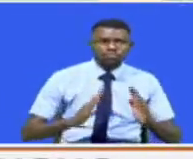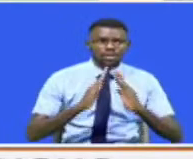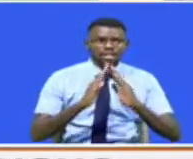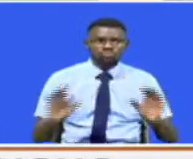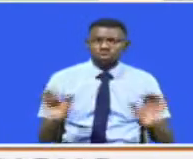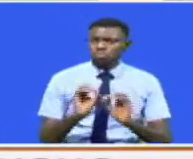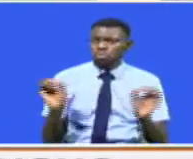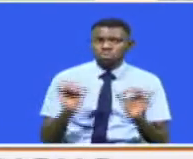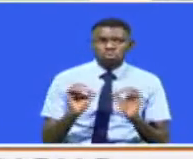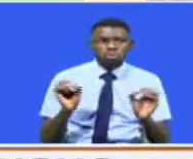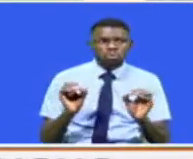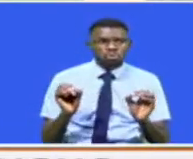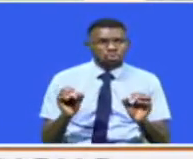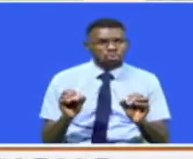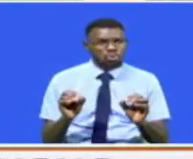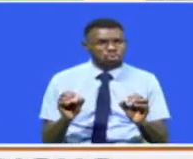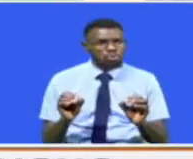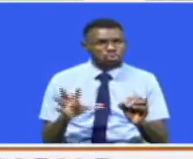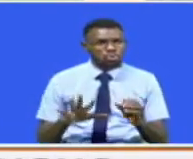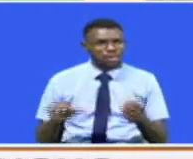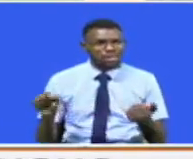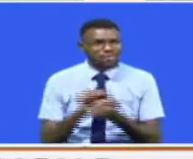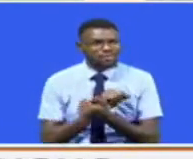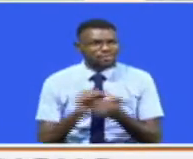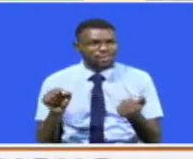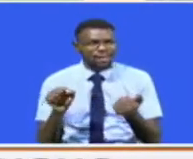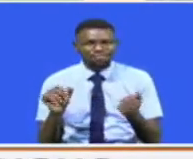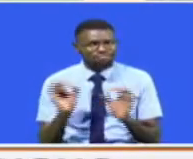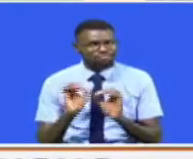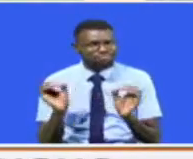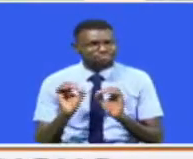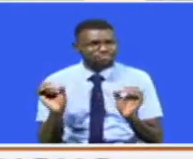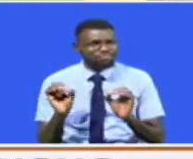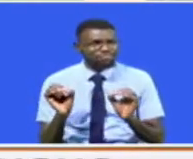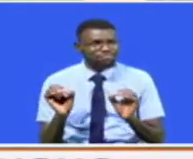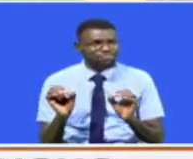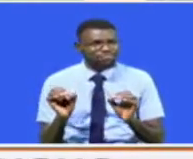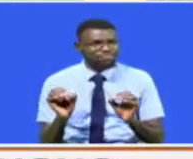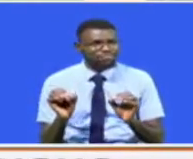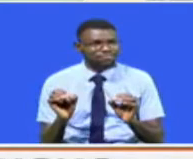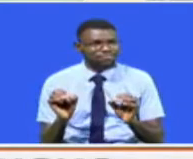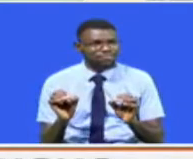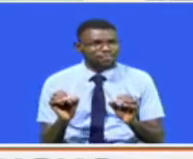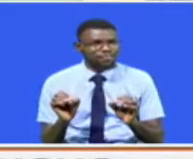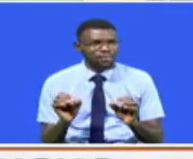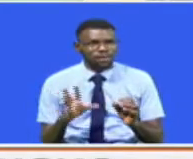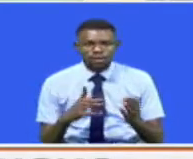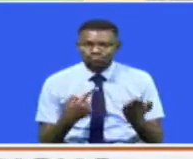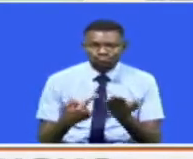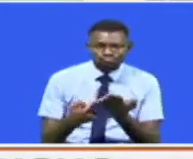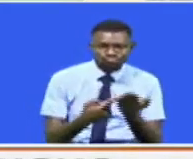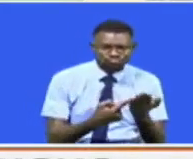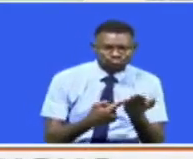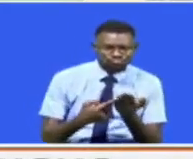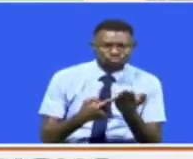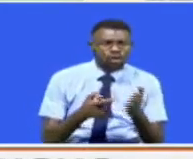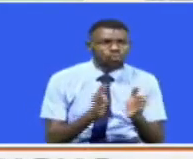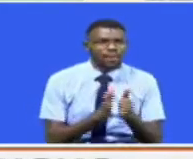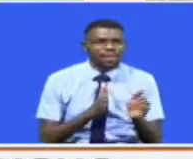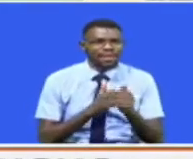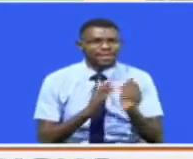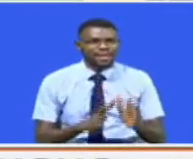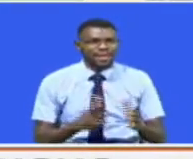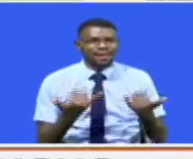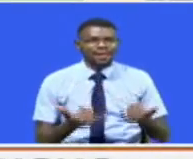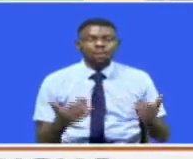hakuna hiyo kikwanza wanasema kuhusu kubomoa. Saiko kwetu kabisa. We had already and we have discussed with the readers that we will start with the